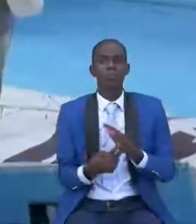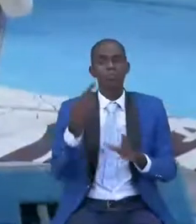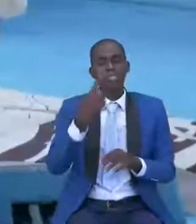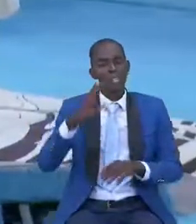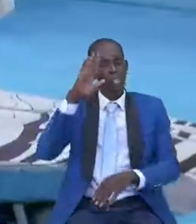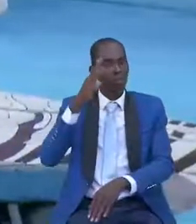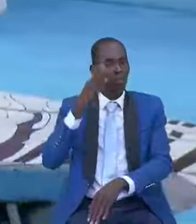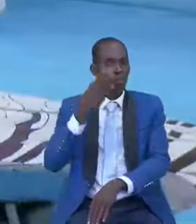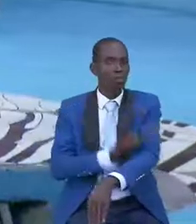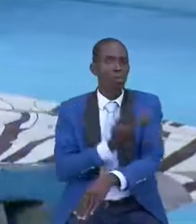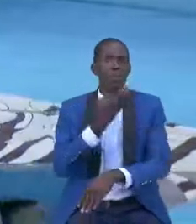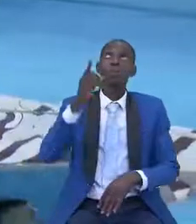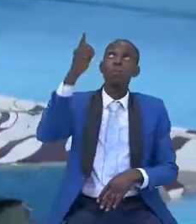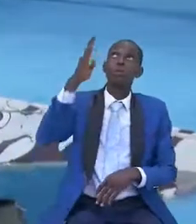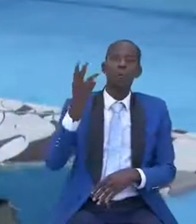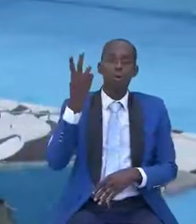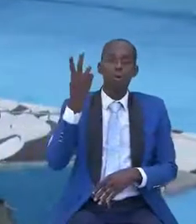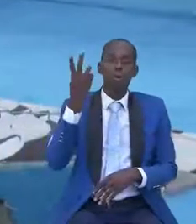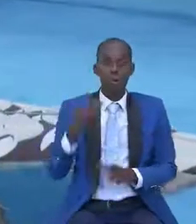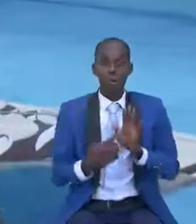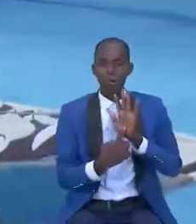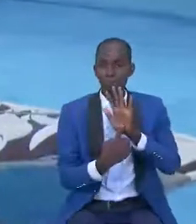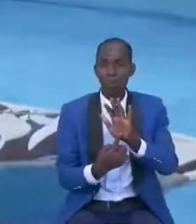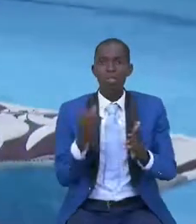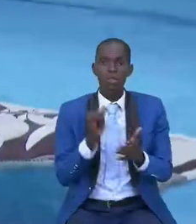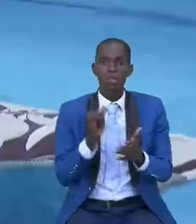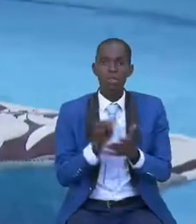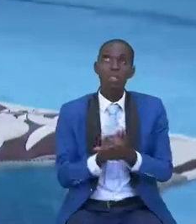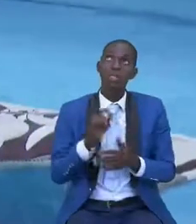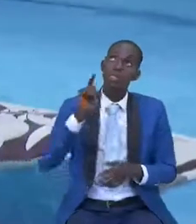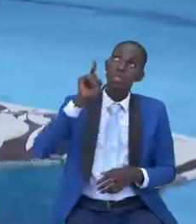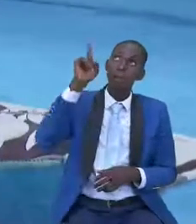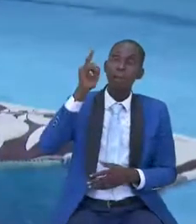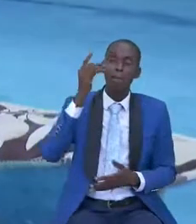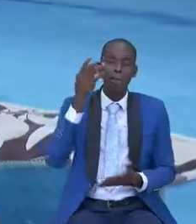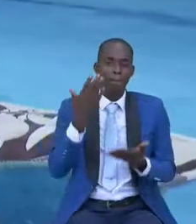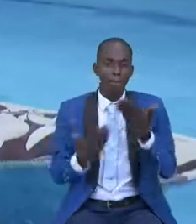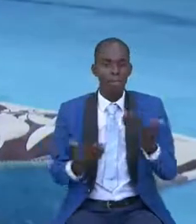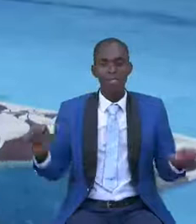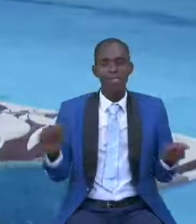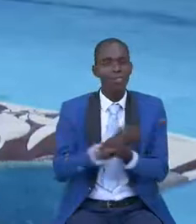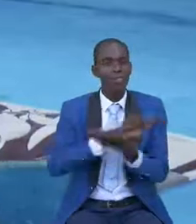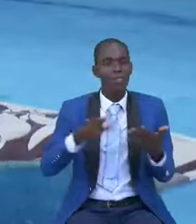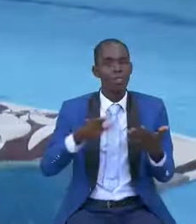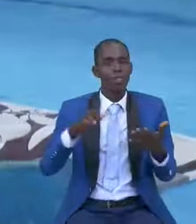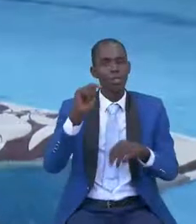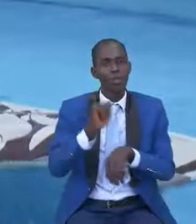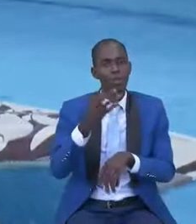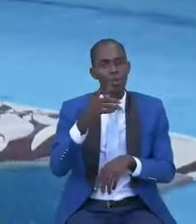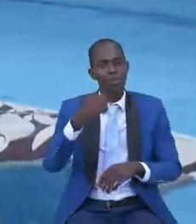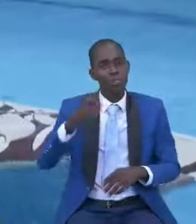Et c'est pour cela, le Fils de Dieu a paru afin